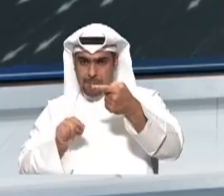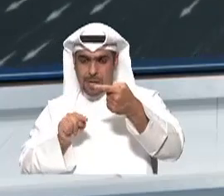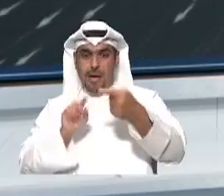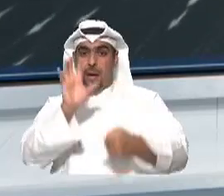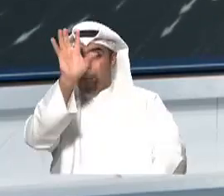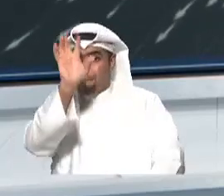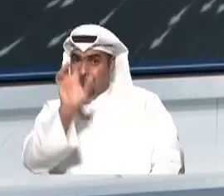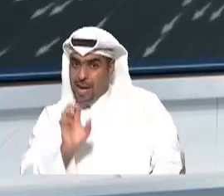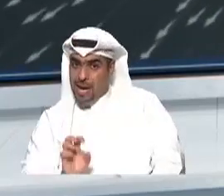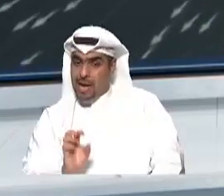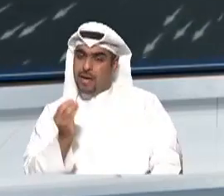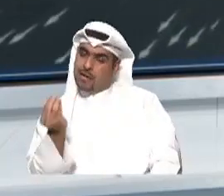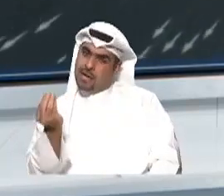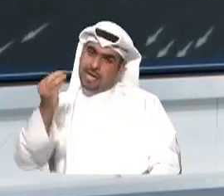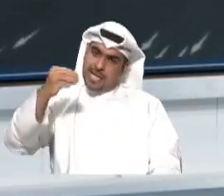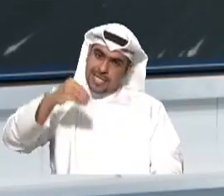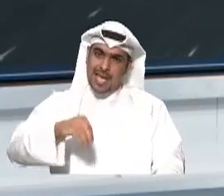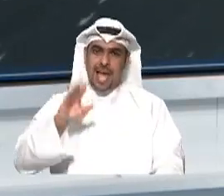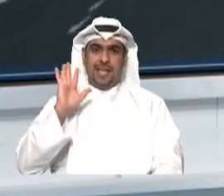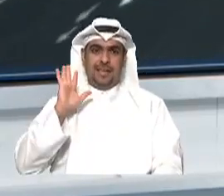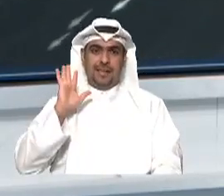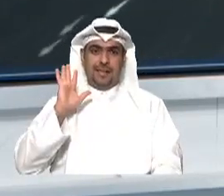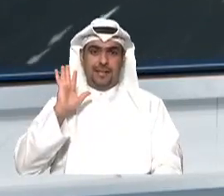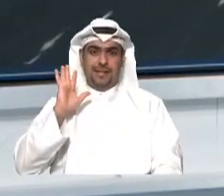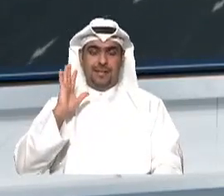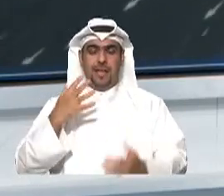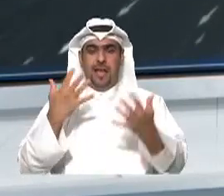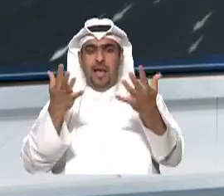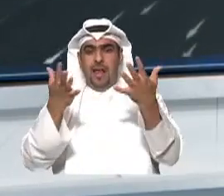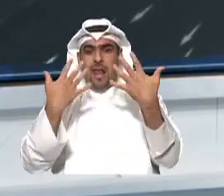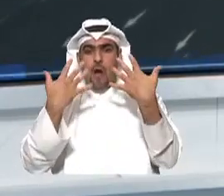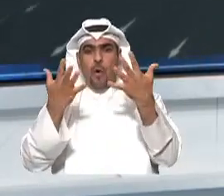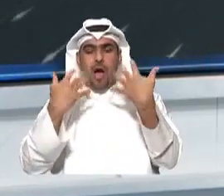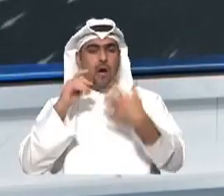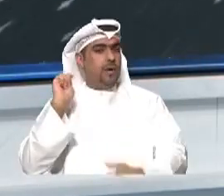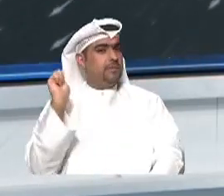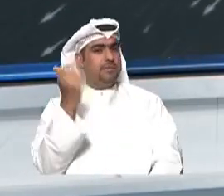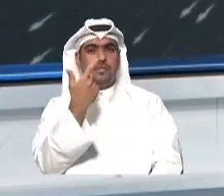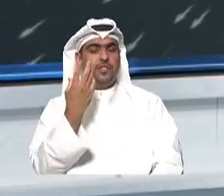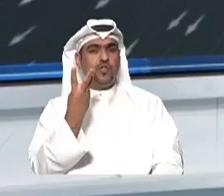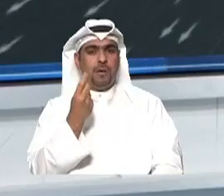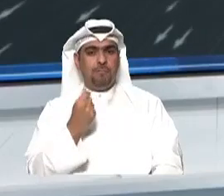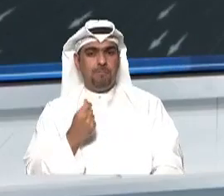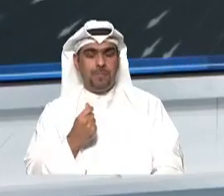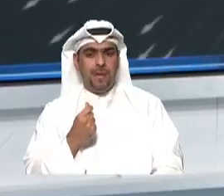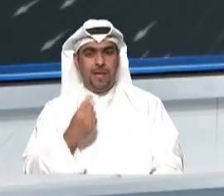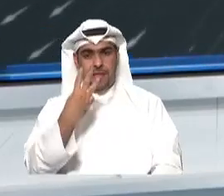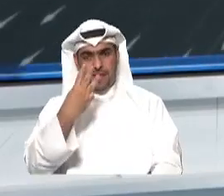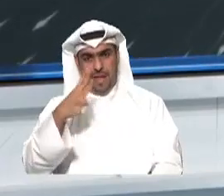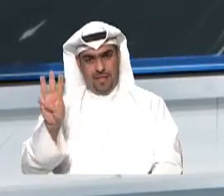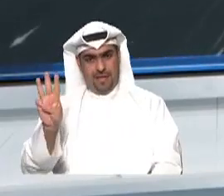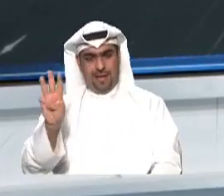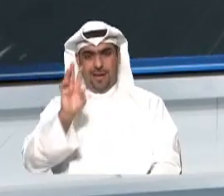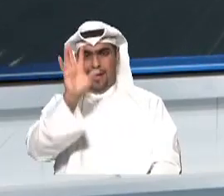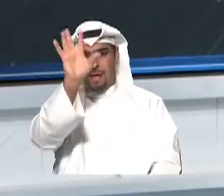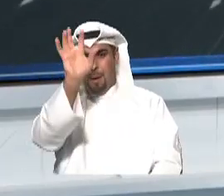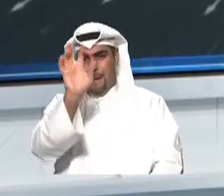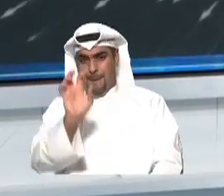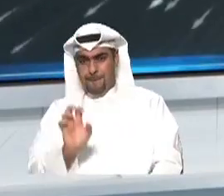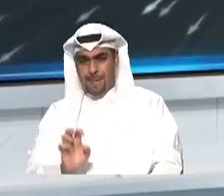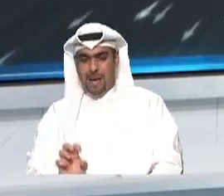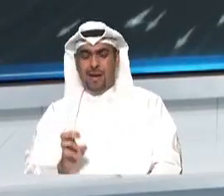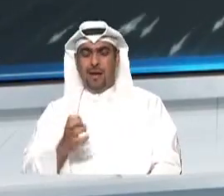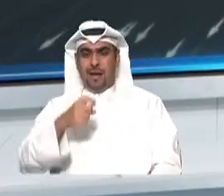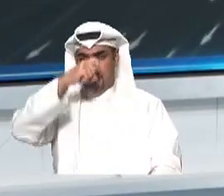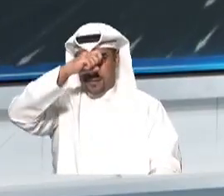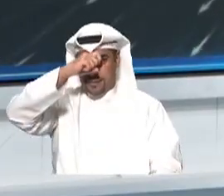سرعتها بشكل عام ما بين 10 إلى 30 كيلومتر في الساعة. درجات الحرارة متوقعة في منتصف هذه الليلة مدينة الكويت